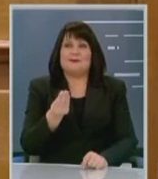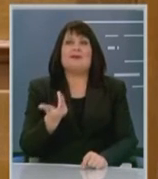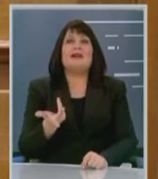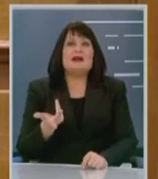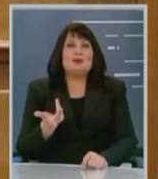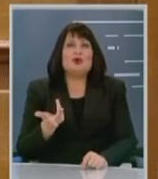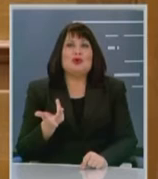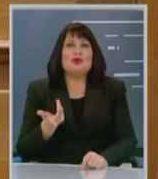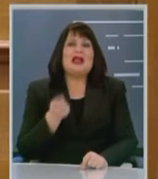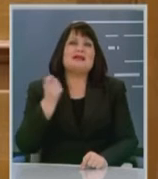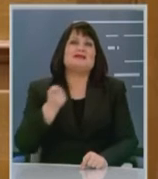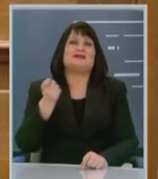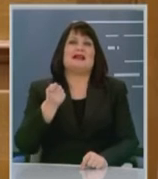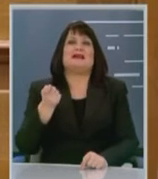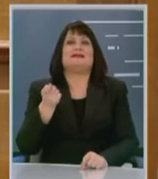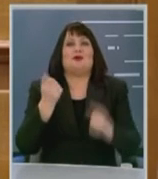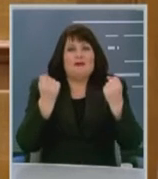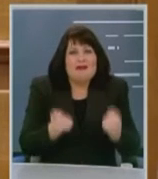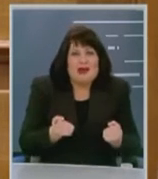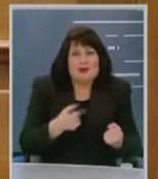από την ασφαλιστική τους επιβάρυνση.